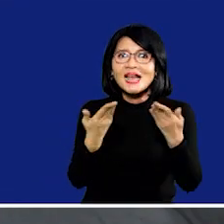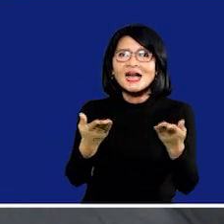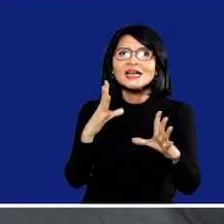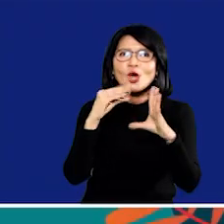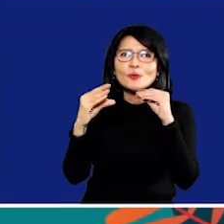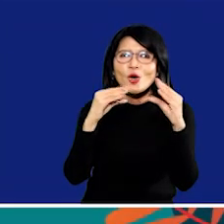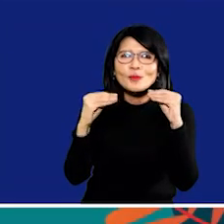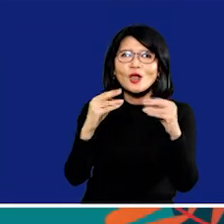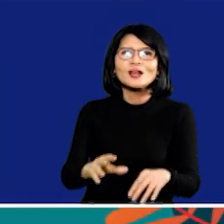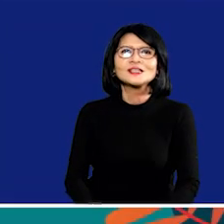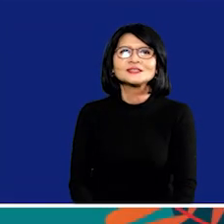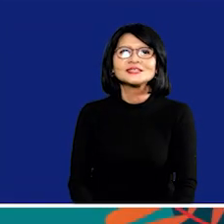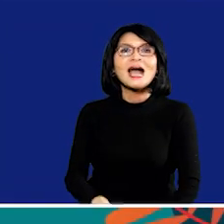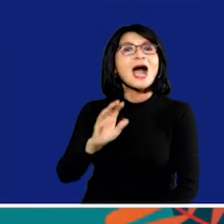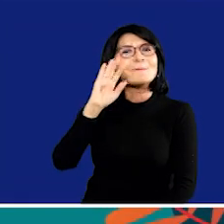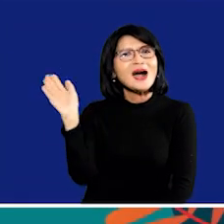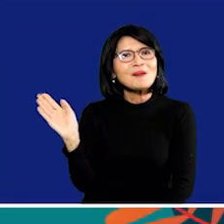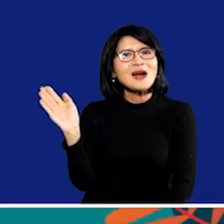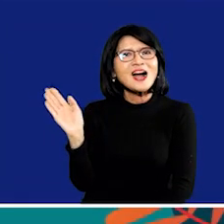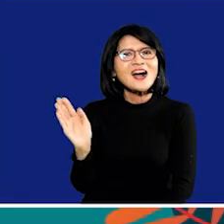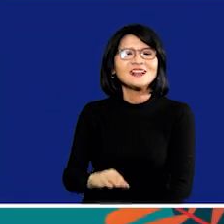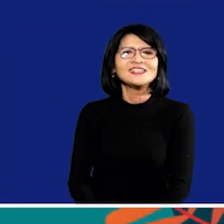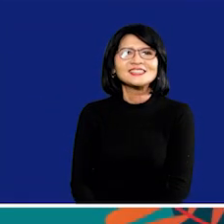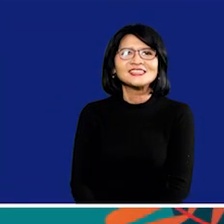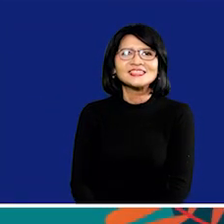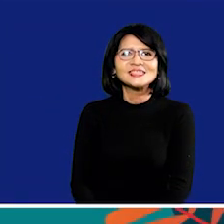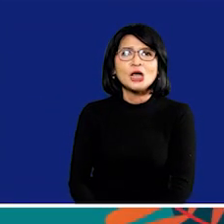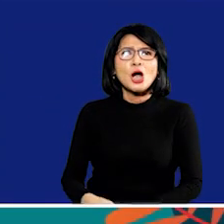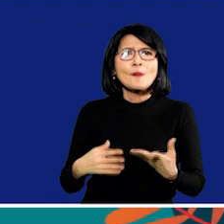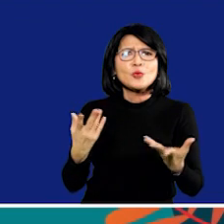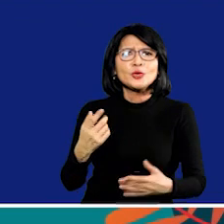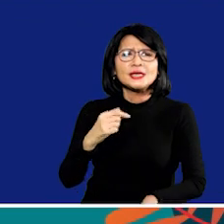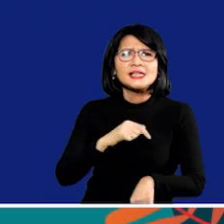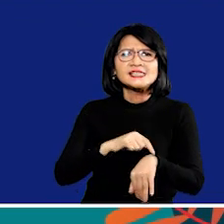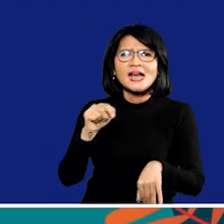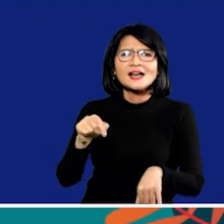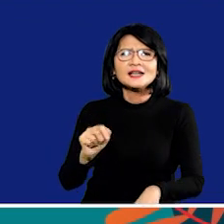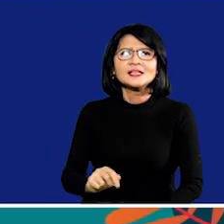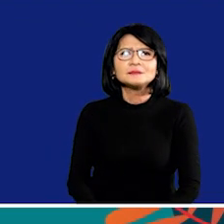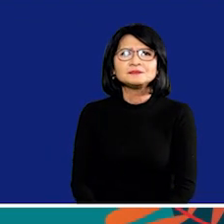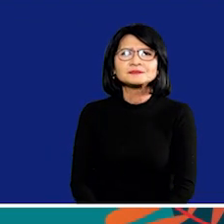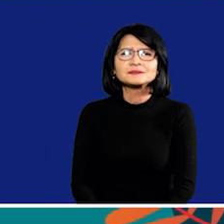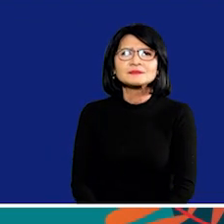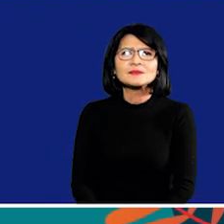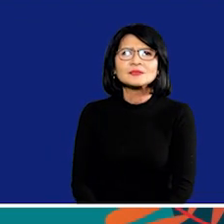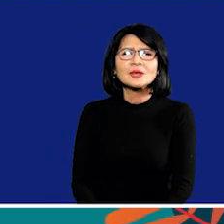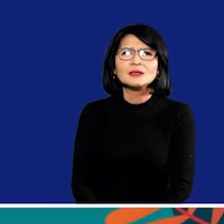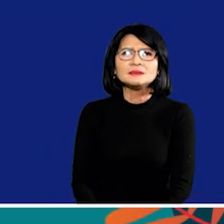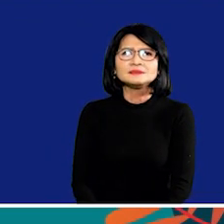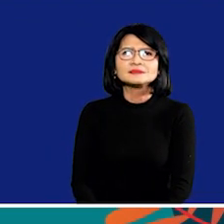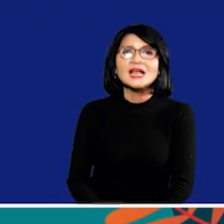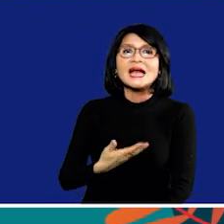silahkan. Boleh. Apa kabar adik-adik? Mungkin kali ini saya ingin... Baik